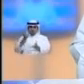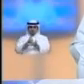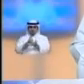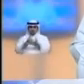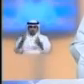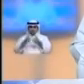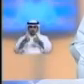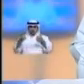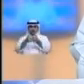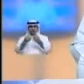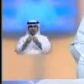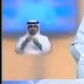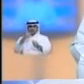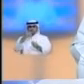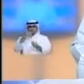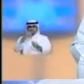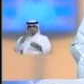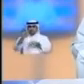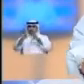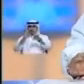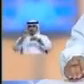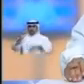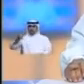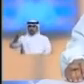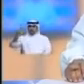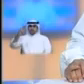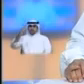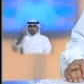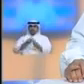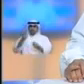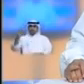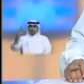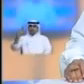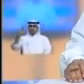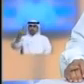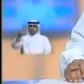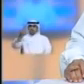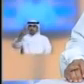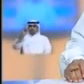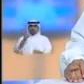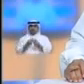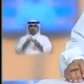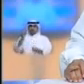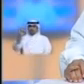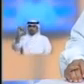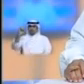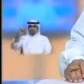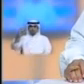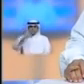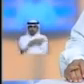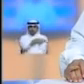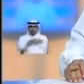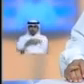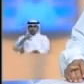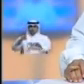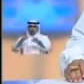والمرأة، وعلى تسكية النواب صالح عاشور ومحمد طنا وعبد الله التميمي وعبد الله المعيوف وحمود الحمدان